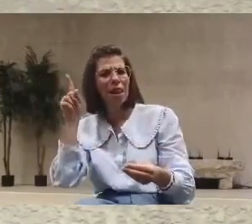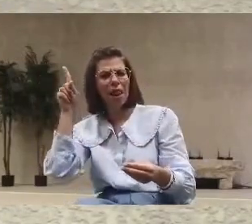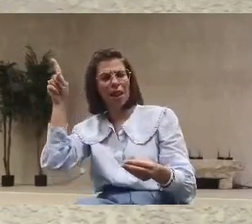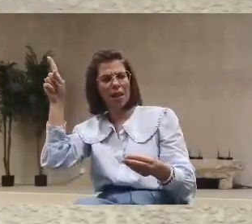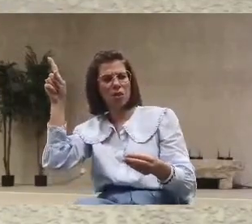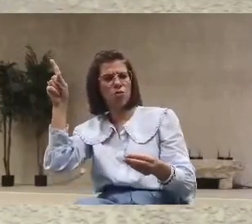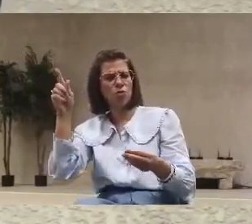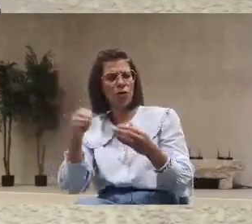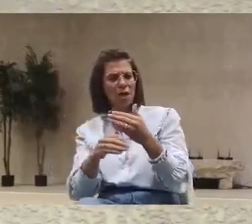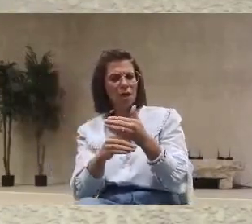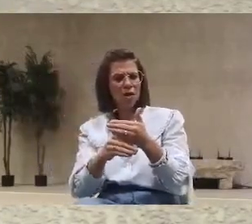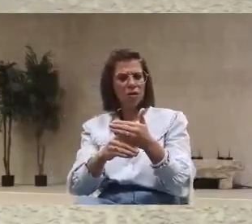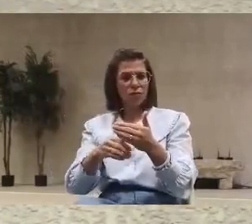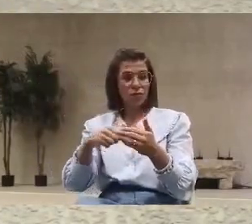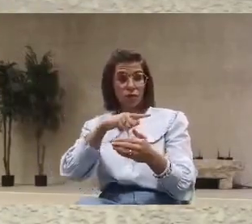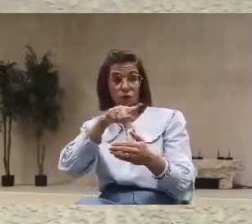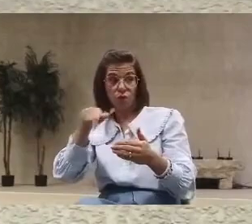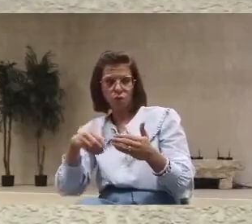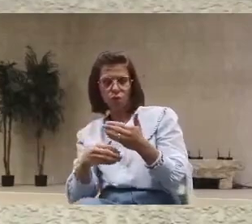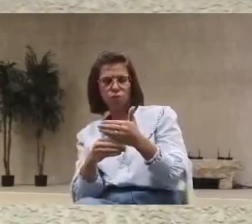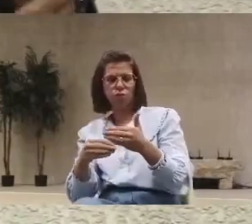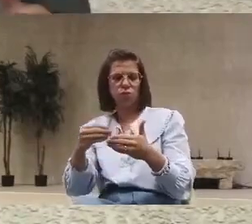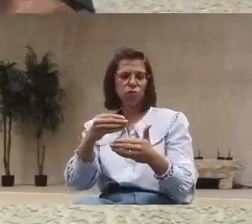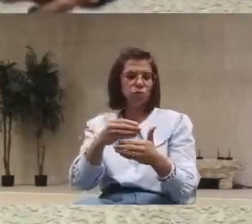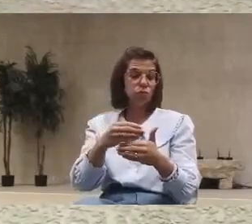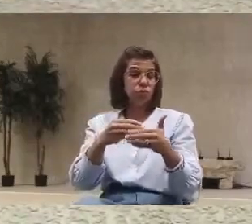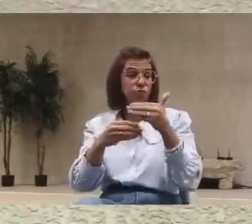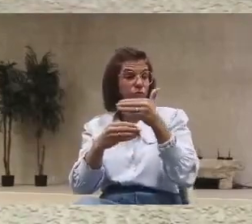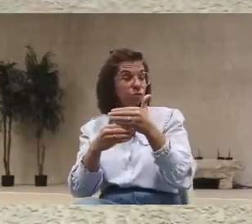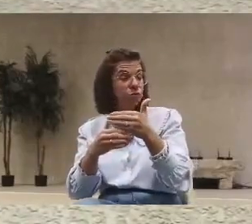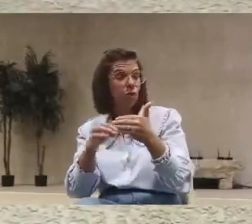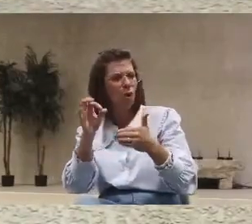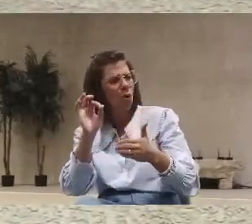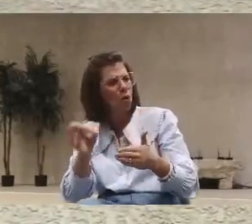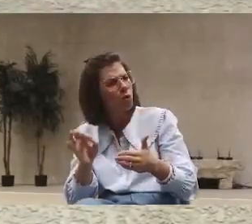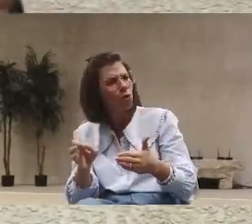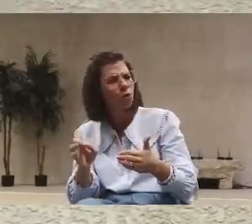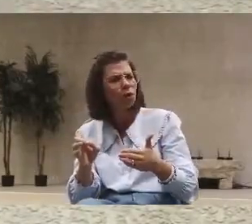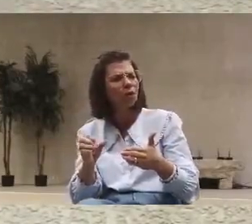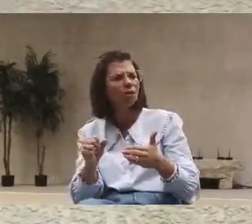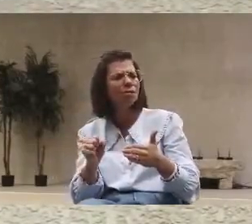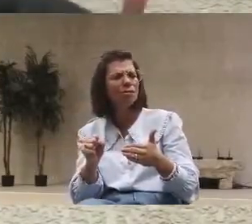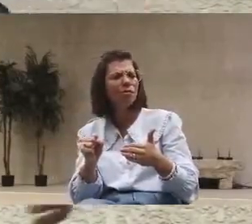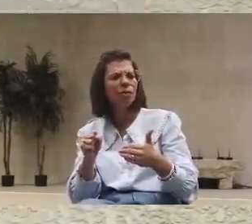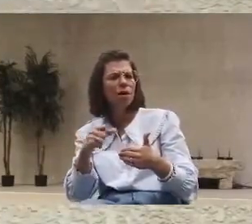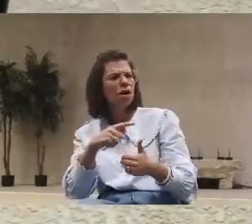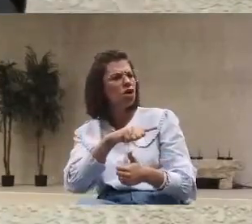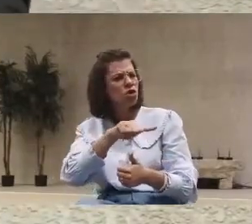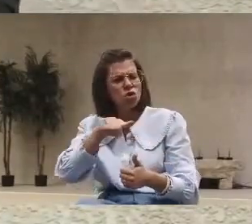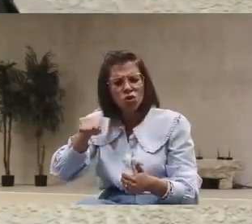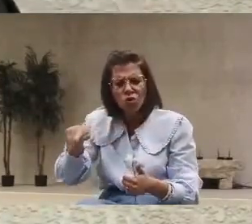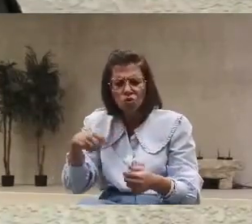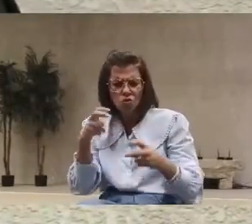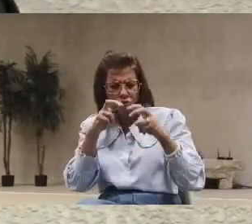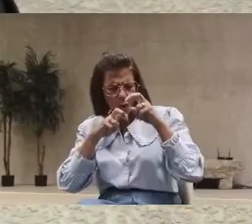où la motivation c'est la cupidité l'ambition malsaine humaine et charnelle